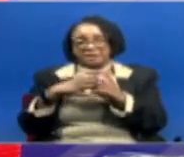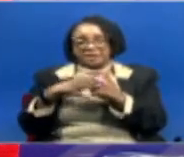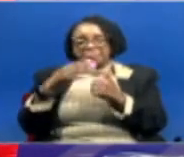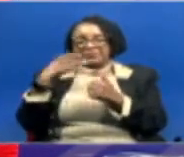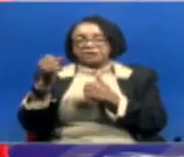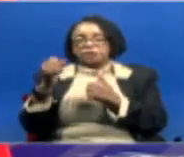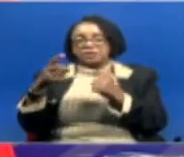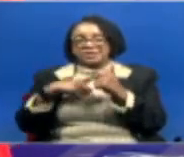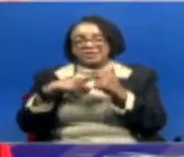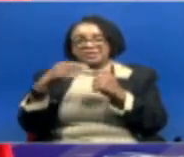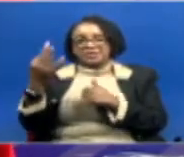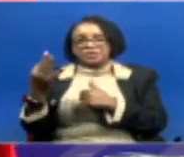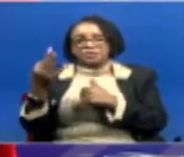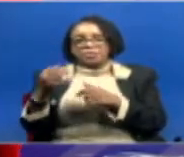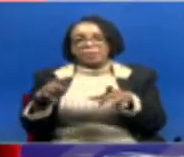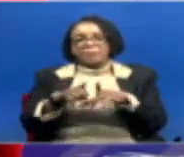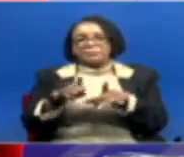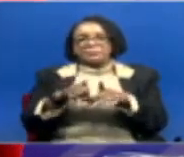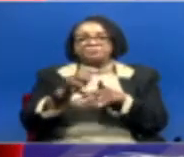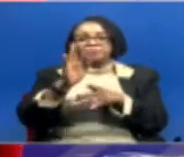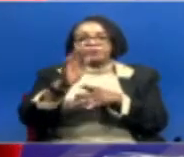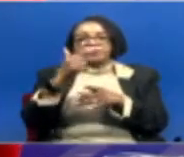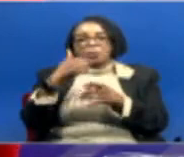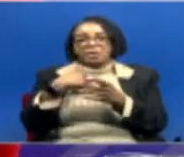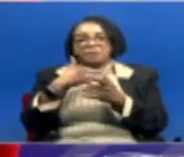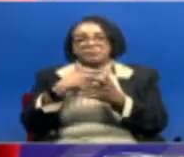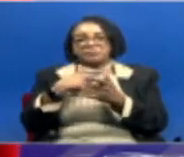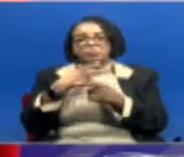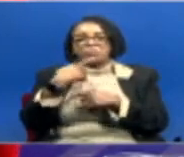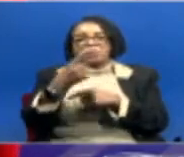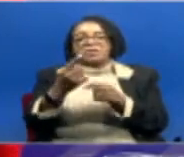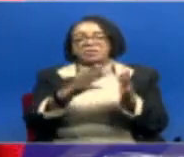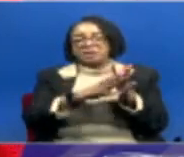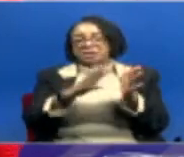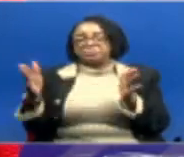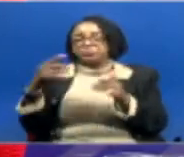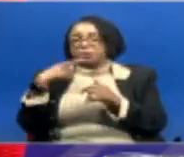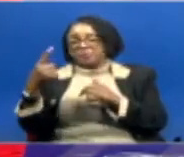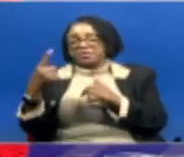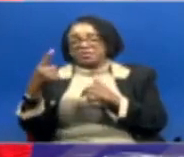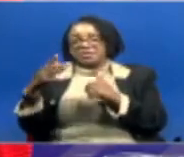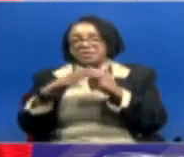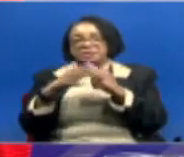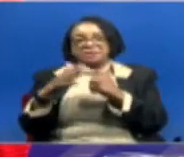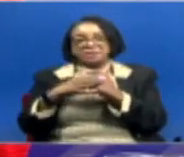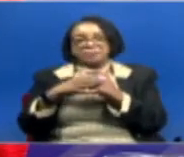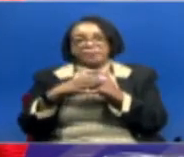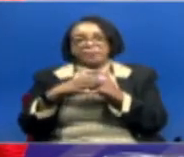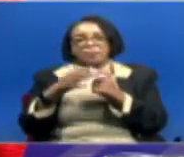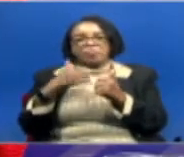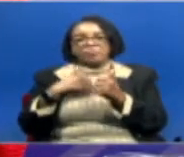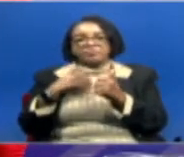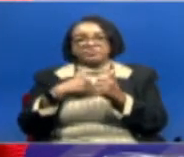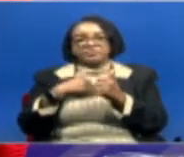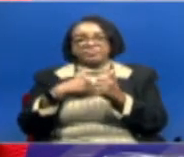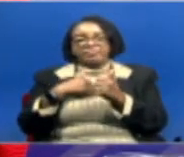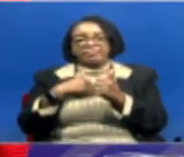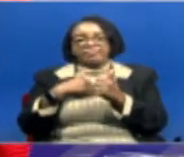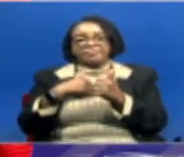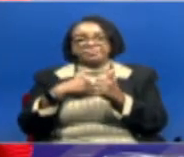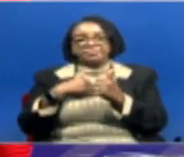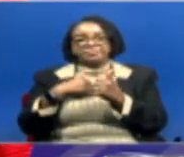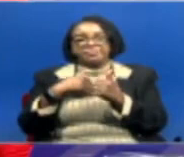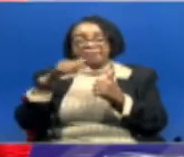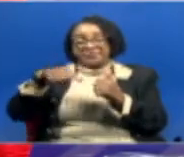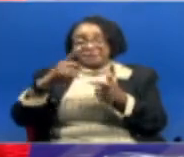6593 tuang wale amba wam had 199 naa kamba ni wanafunzi katika mwaka